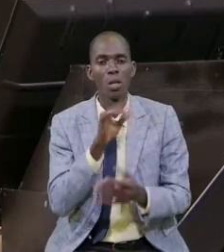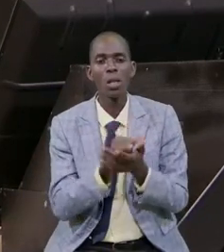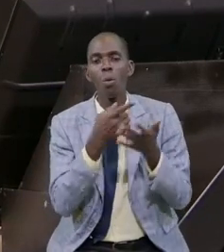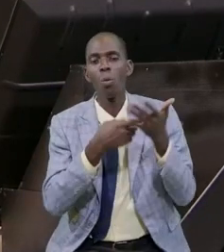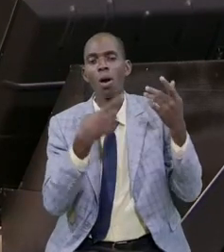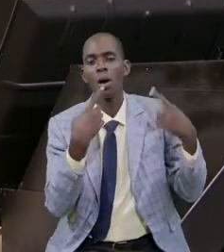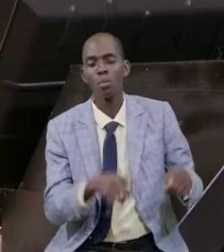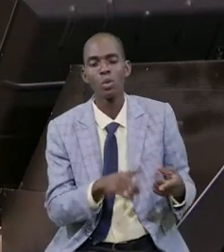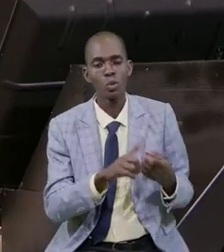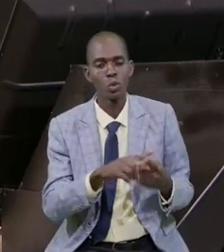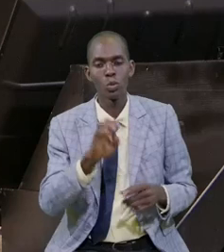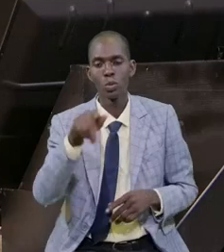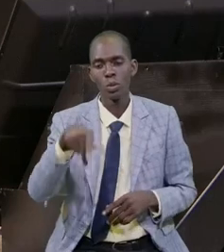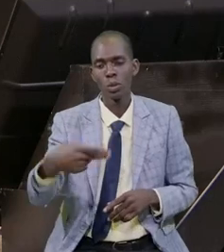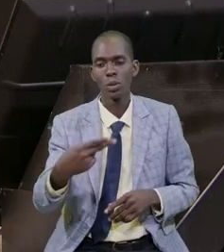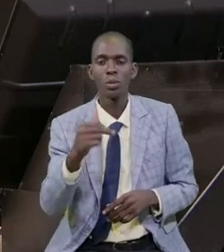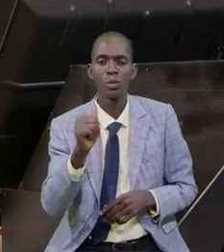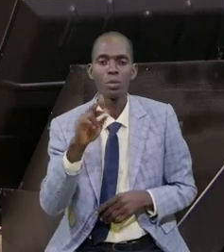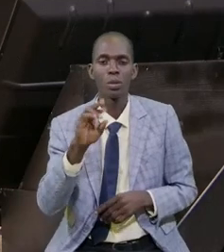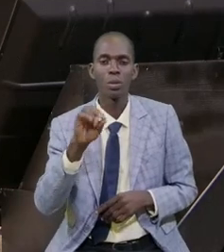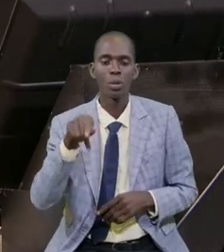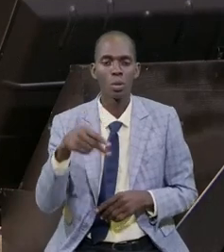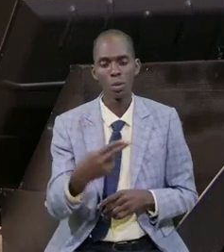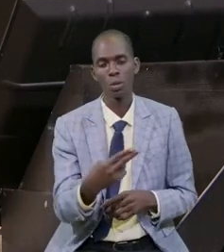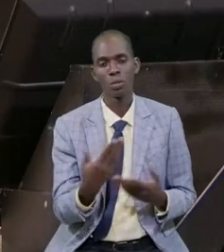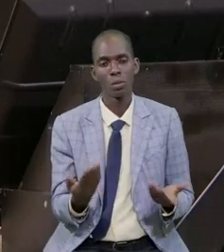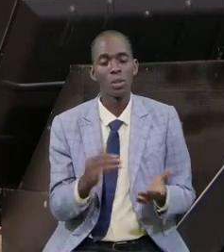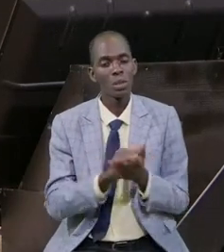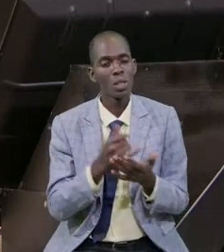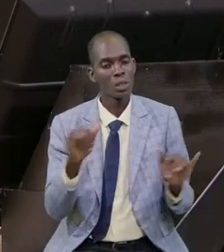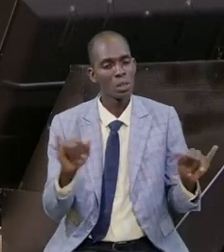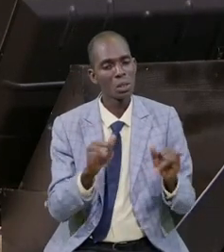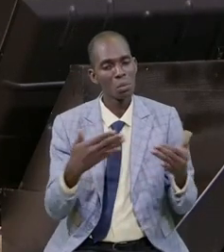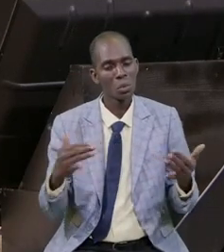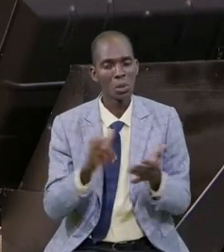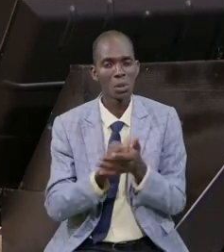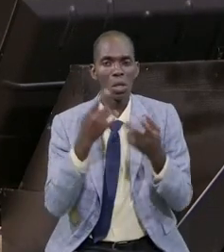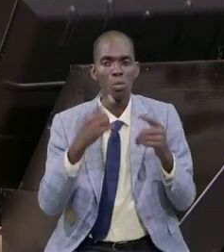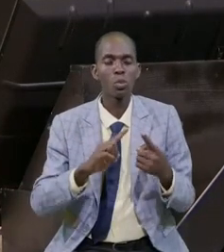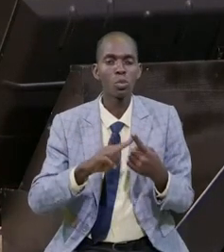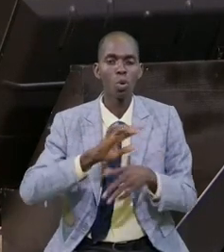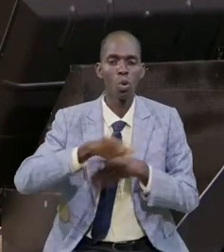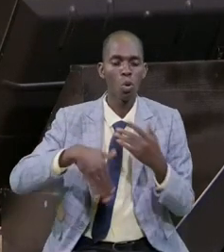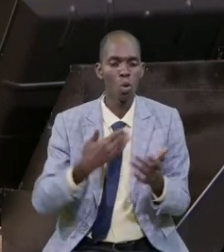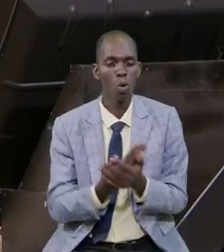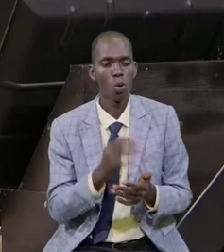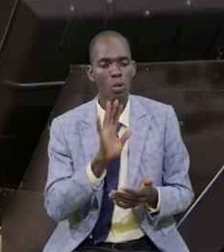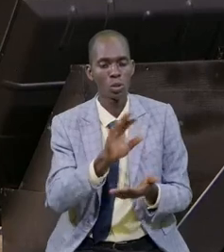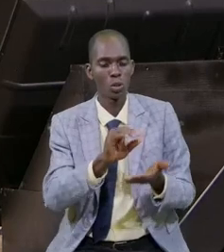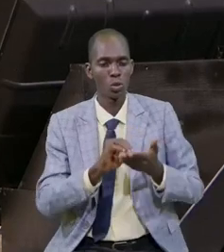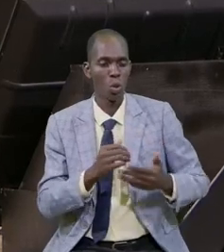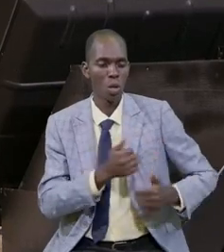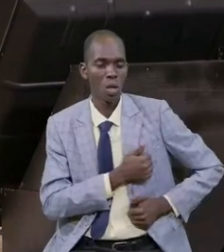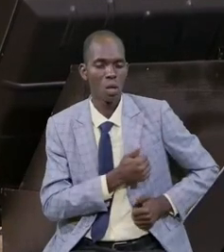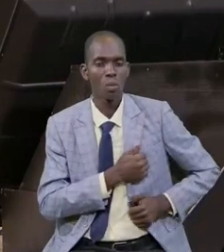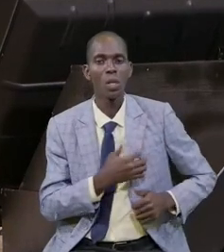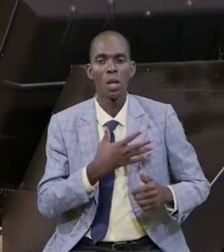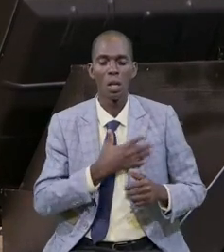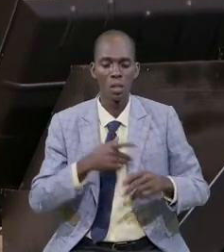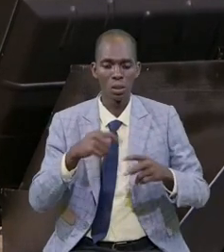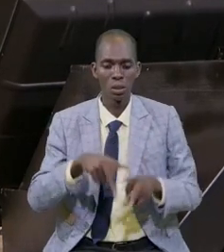profondeur des eaux. C'est ce qui était arrivé à Pharaon. C'est ce qui est arrivé à toute son armée. C'est ce qui est arrivé que tous les